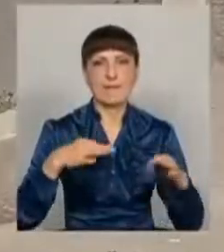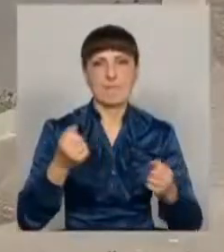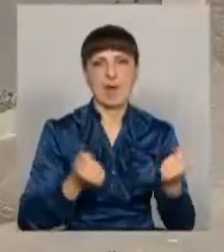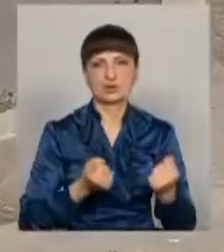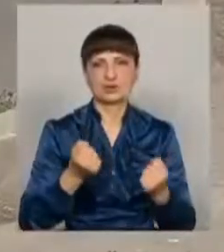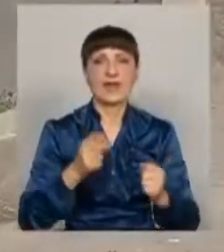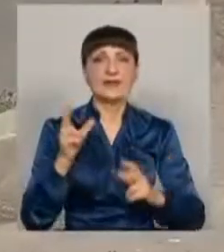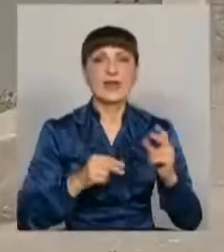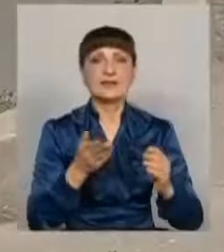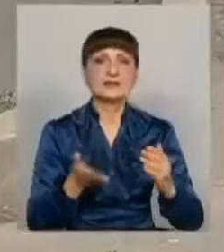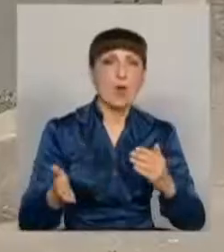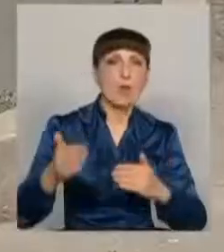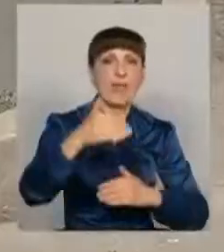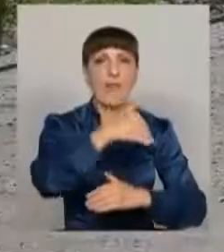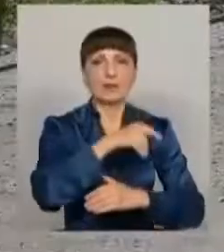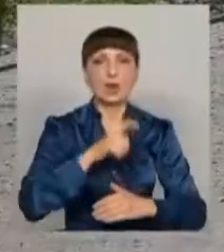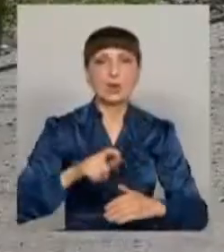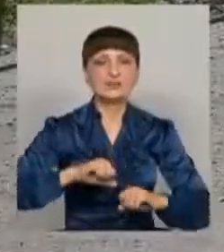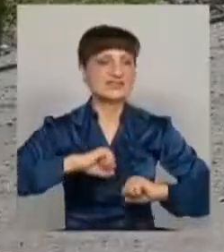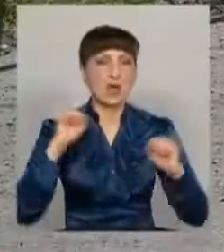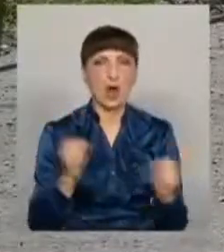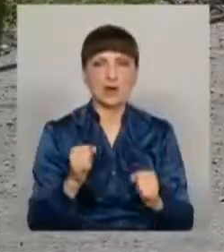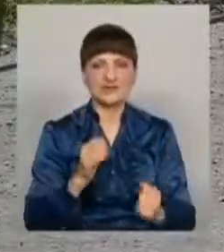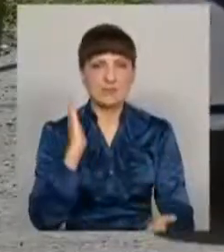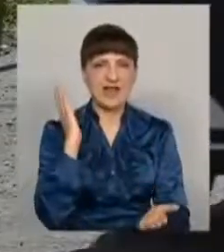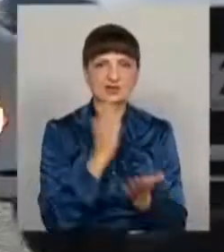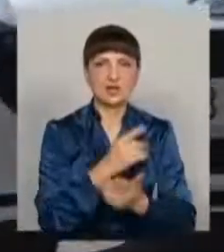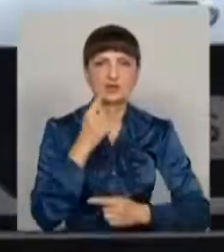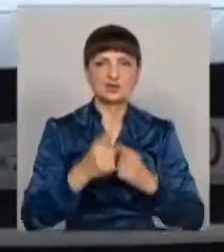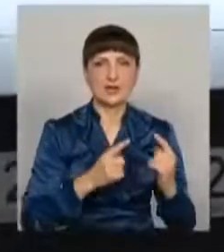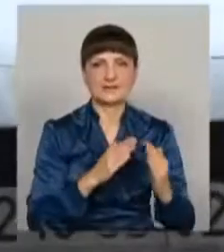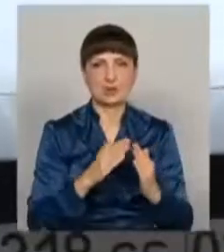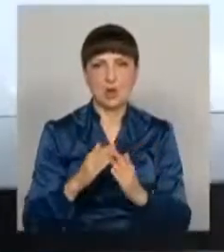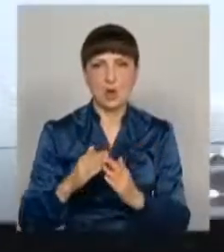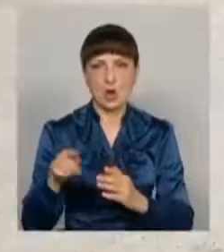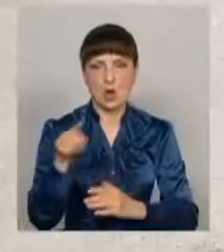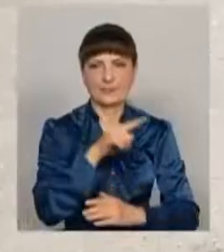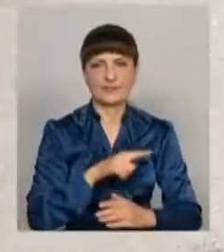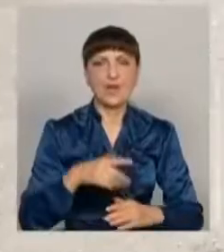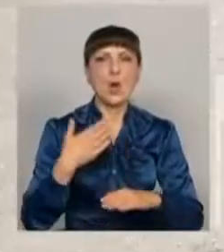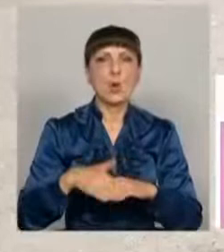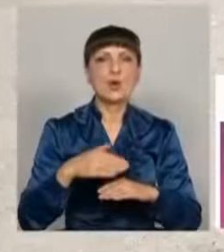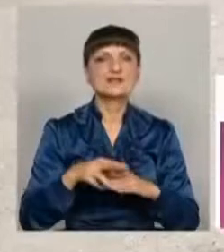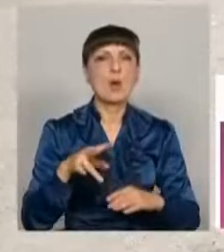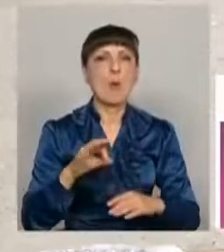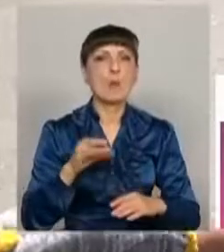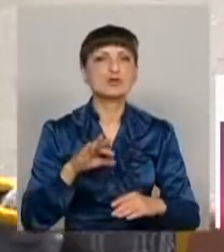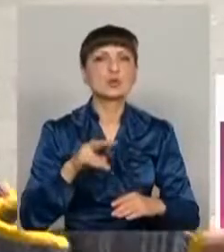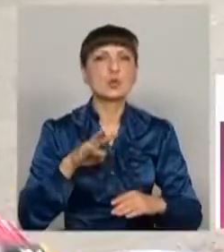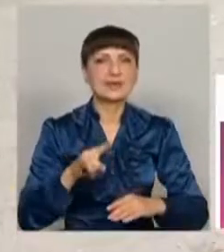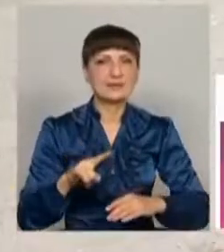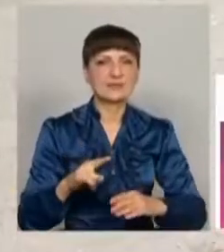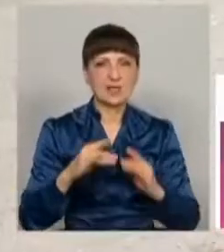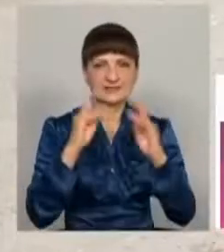В надежде объехать заторы, водители на большой скорости проезжали через жилые кварталы. С улицы Мамушовы, с